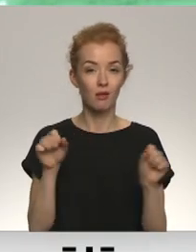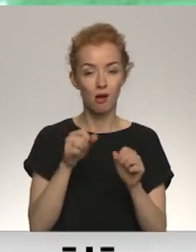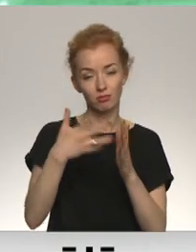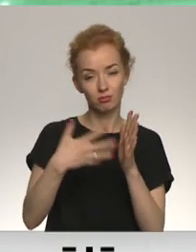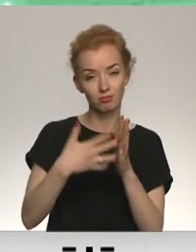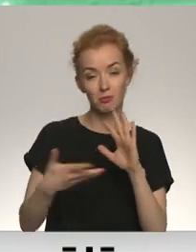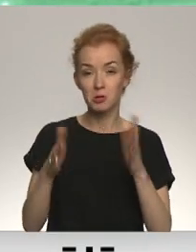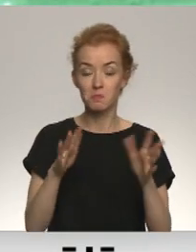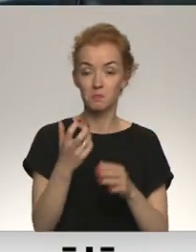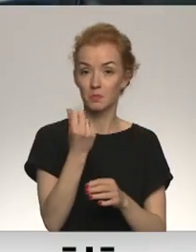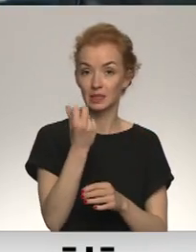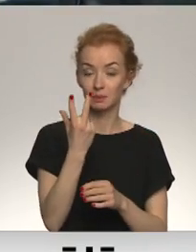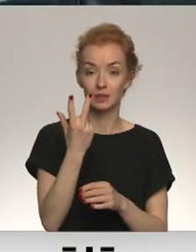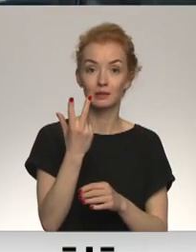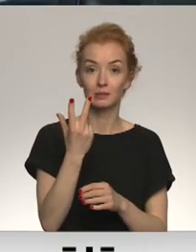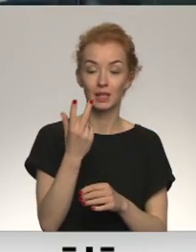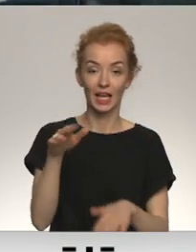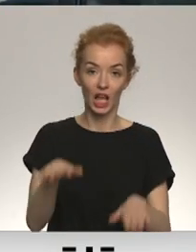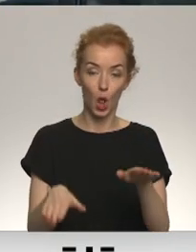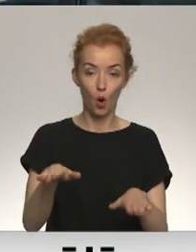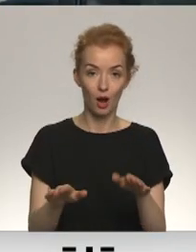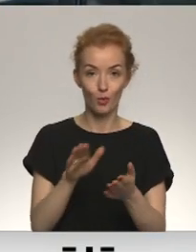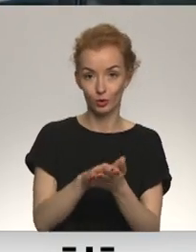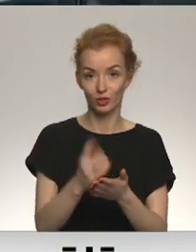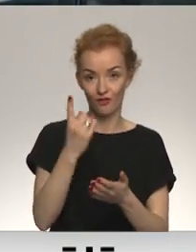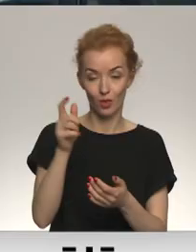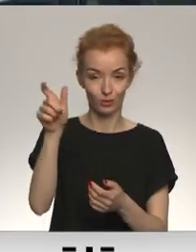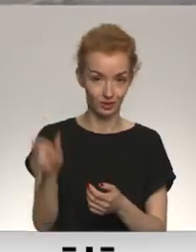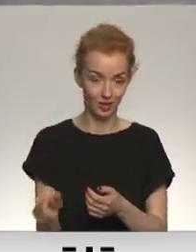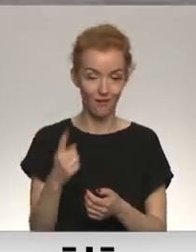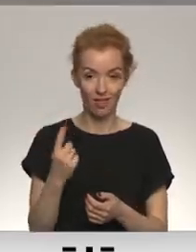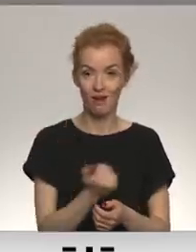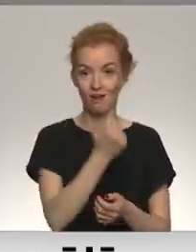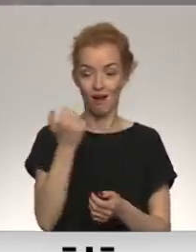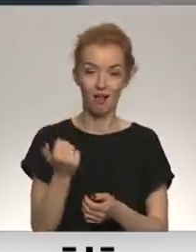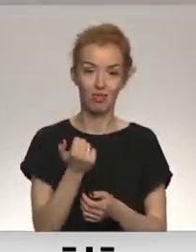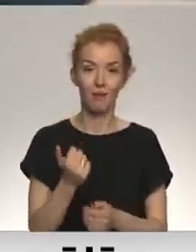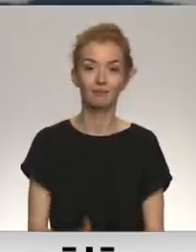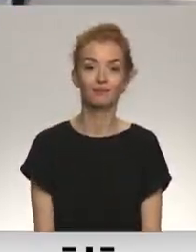tas sanāk 13 kilogrami uz vienu cilvēku gadā.